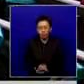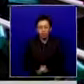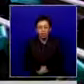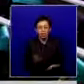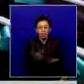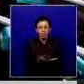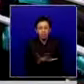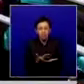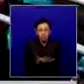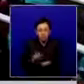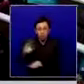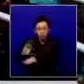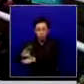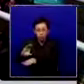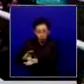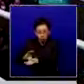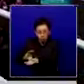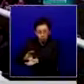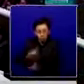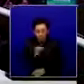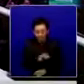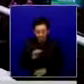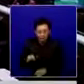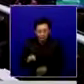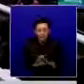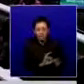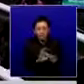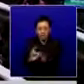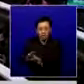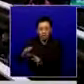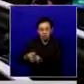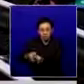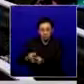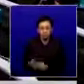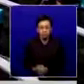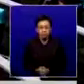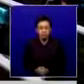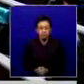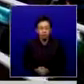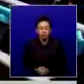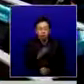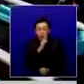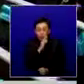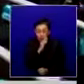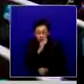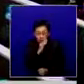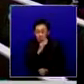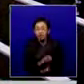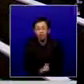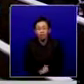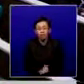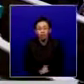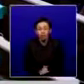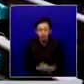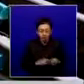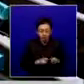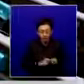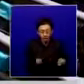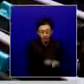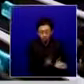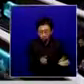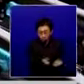เงินตลาดทุนสุดท้ายมันไปพันที่แบงก์เพราะว่าถ้าสิ่งเหล่านี้มันรันแบงก์จ